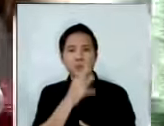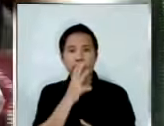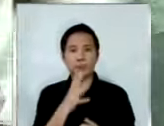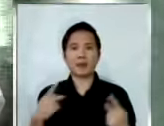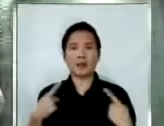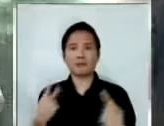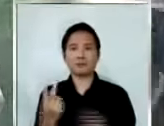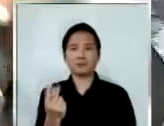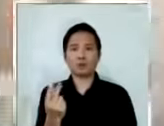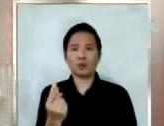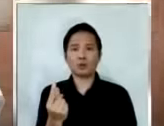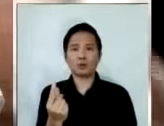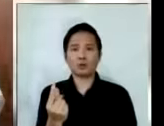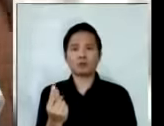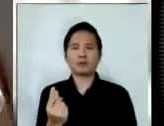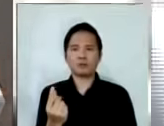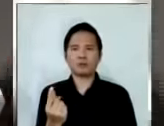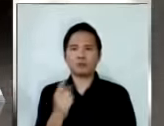sa pagsakay ng bus.